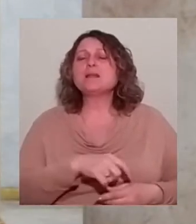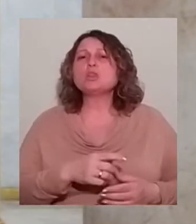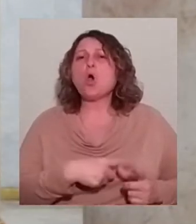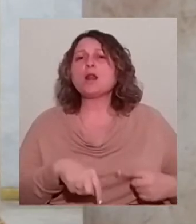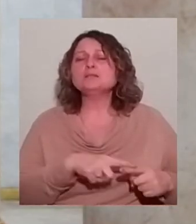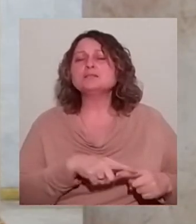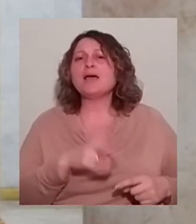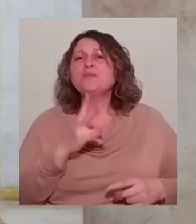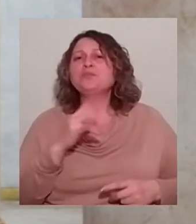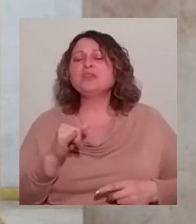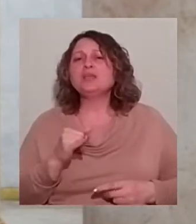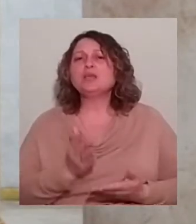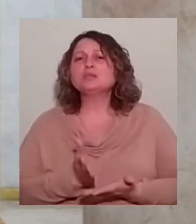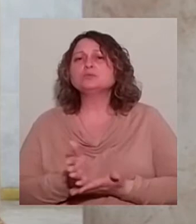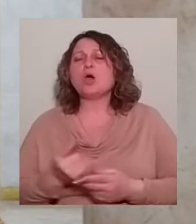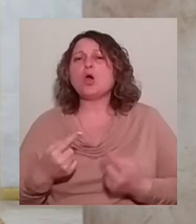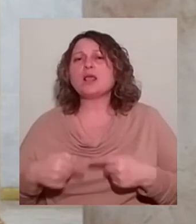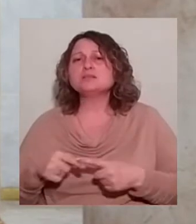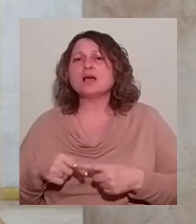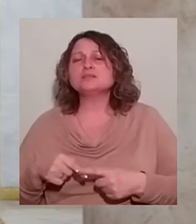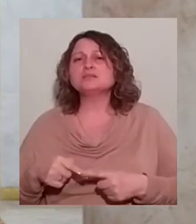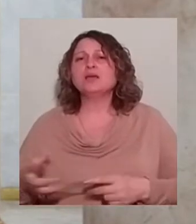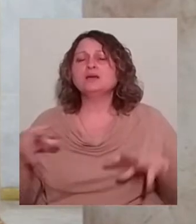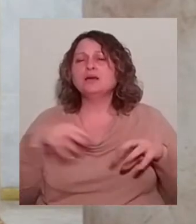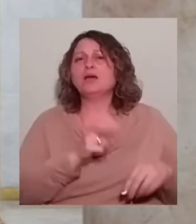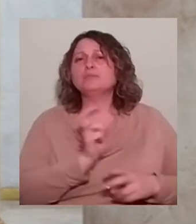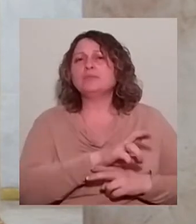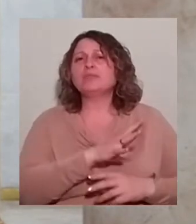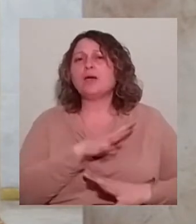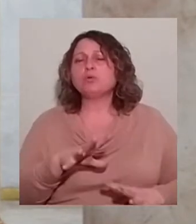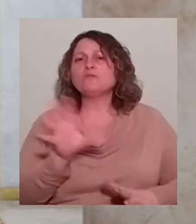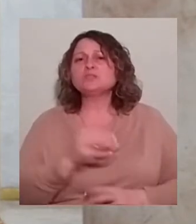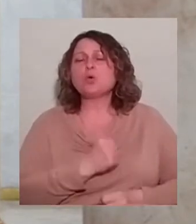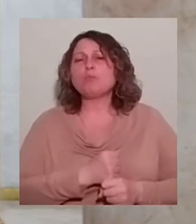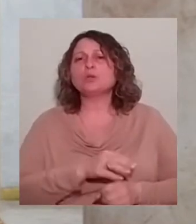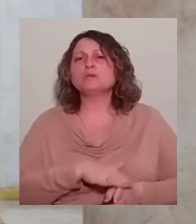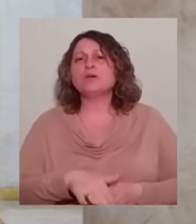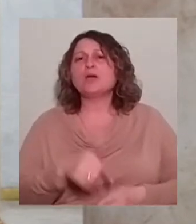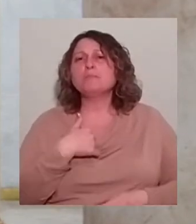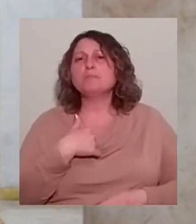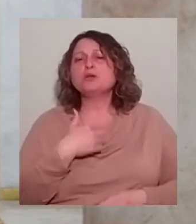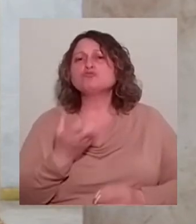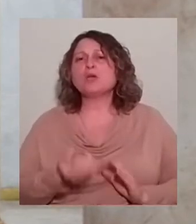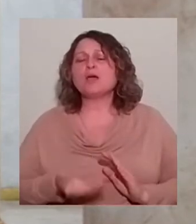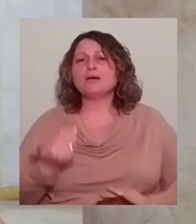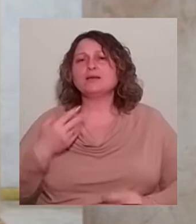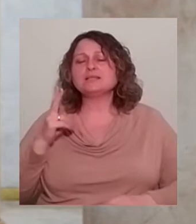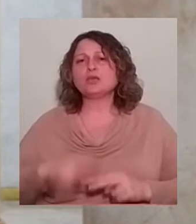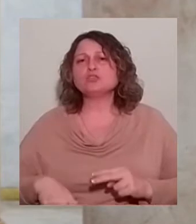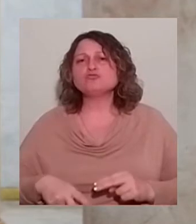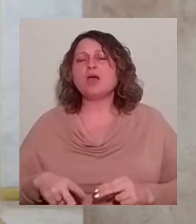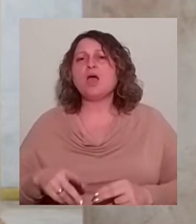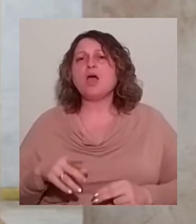на замовлення управління на цьому адресі не було. Всі роботи ми закінчили ще раніше, анонсували об'єкт